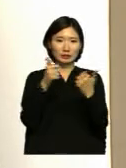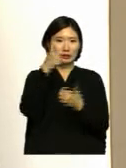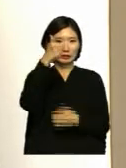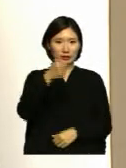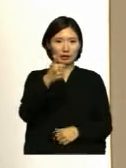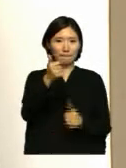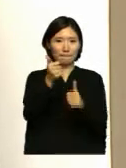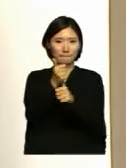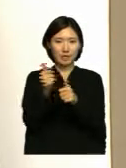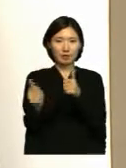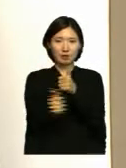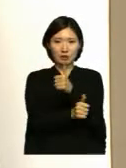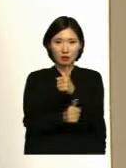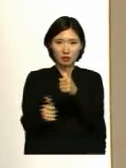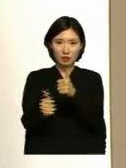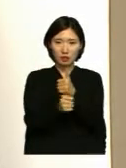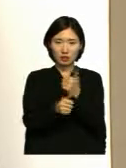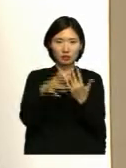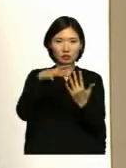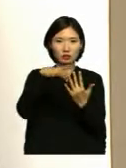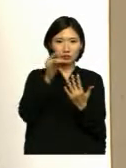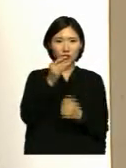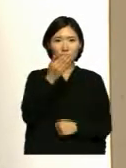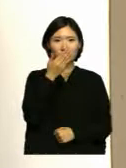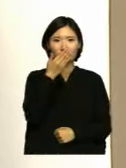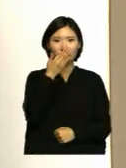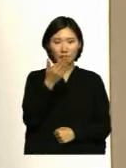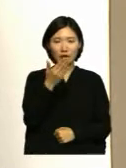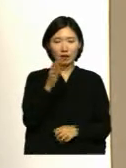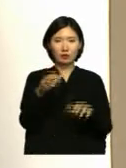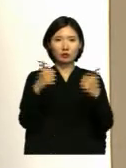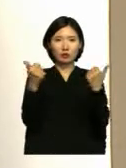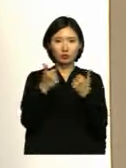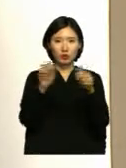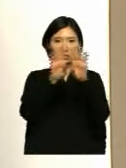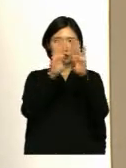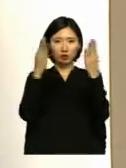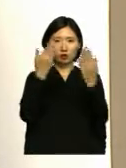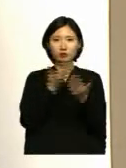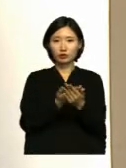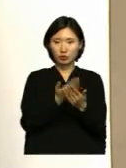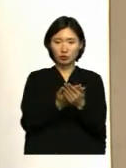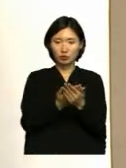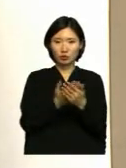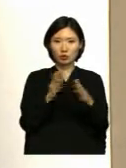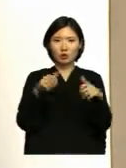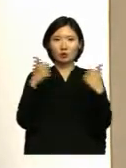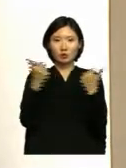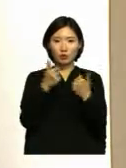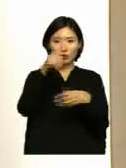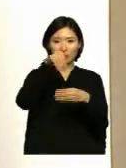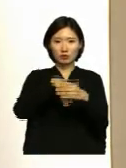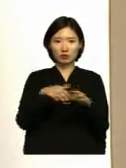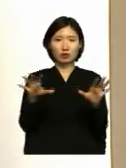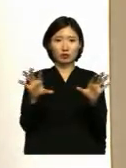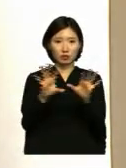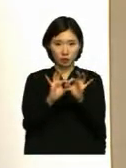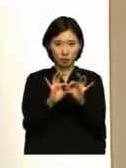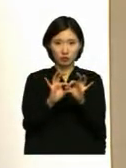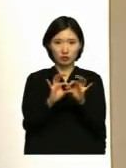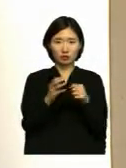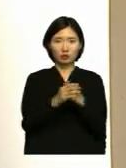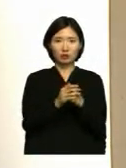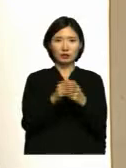그리고 상임위원장들. 선출할 수 있게 의회를 열어주시고, 의회에서 선거를 통해서, 투표를